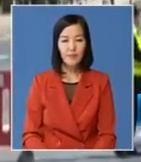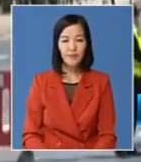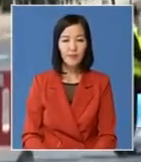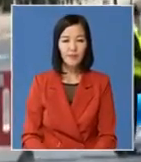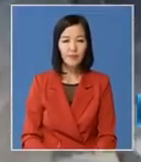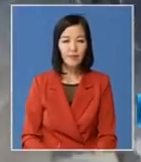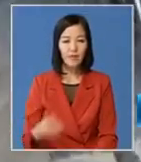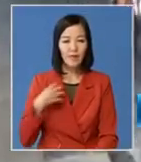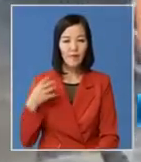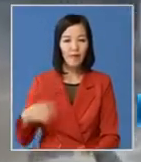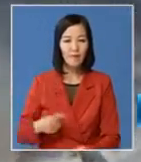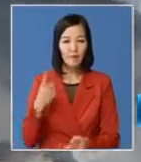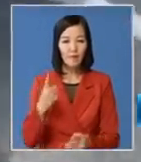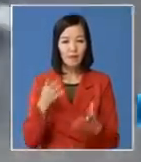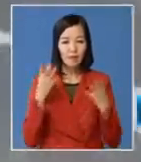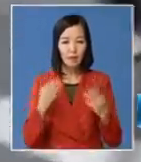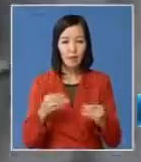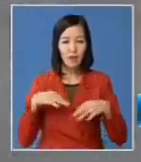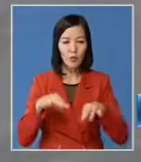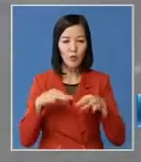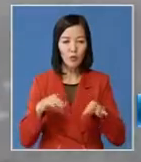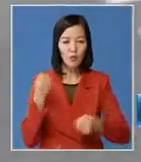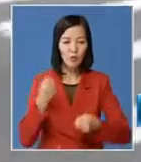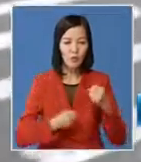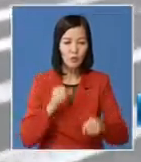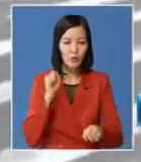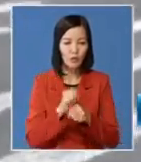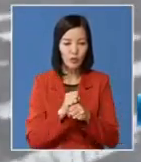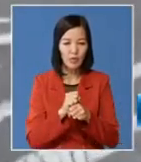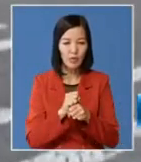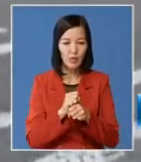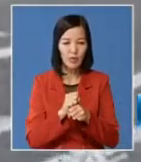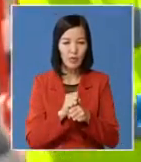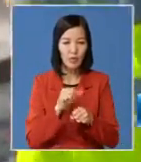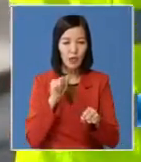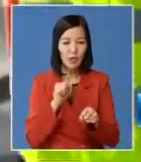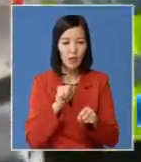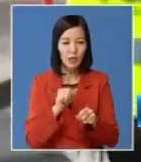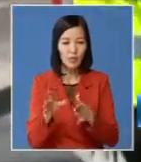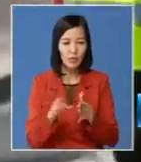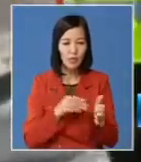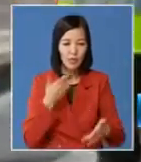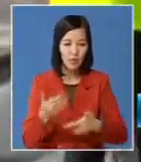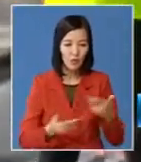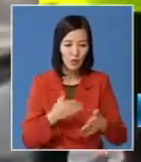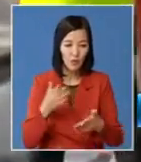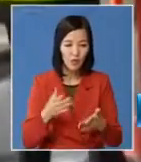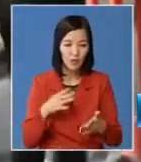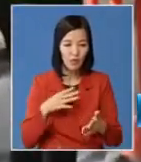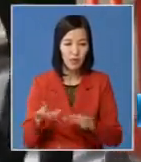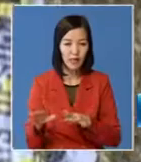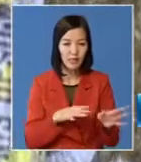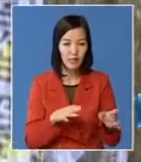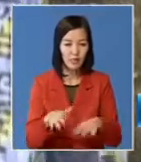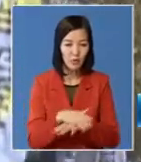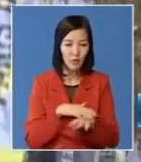Париж халқы бір тәулікке көлікпен жүруден бас тартты. Осылайша олар темір тұлпарларын тұраққа қалдырып, жететін жеріне жаяу барды. Осы іс арқылы